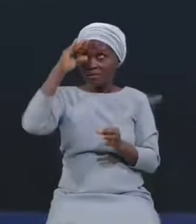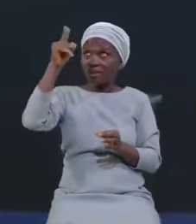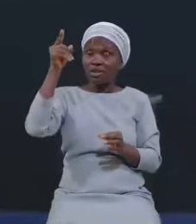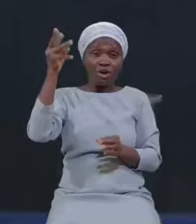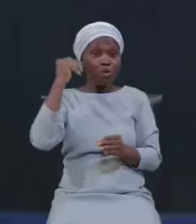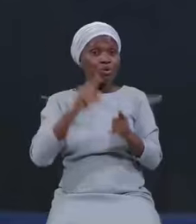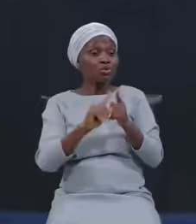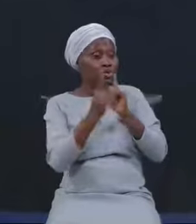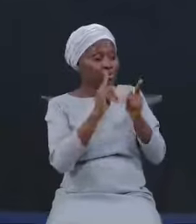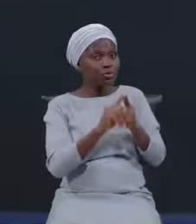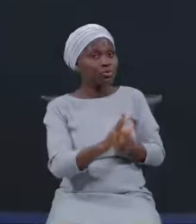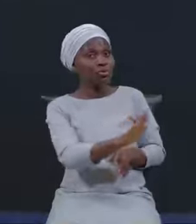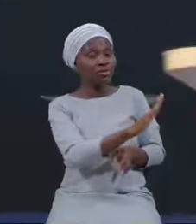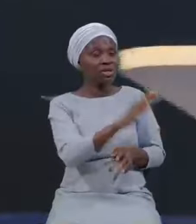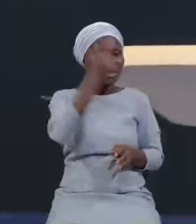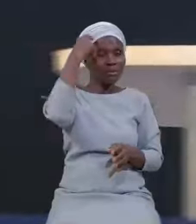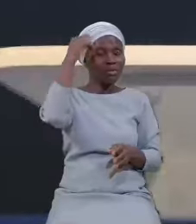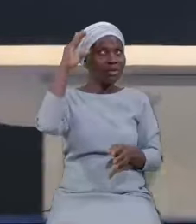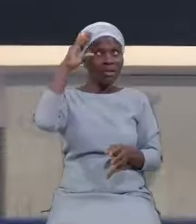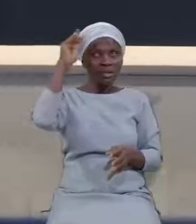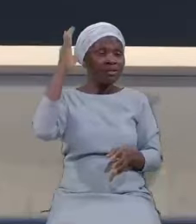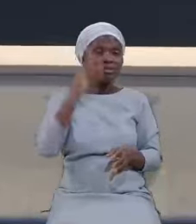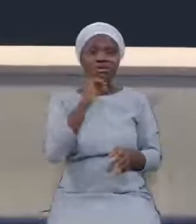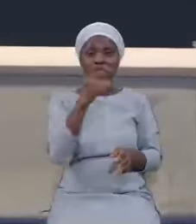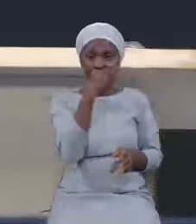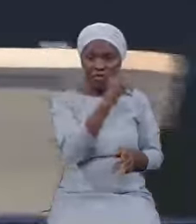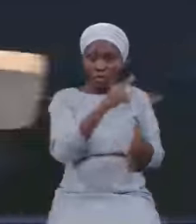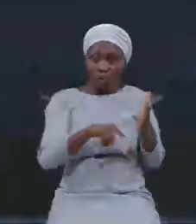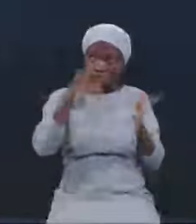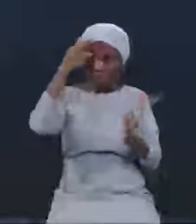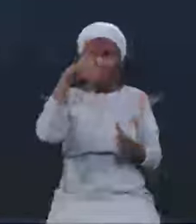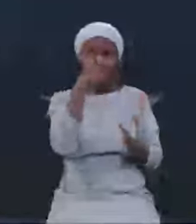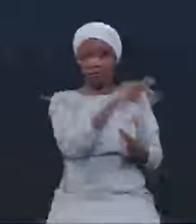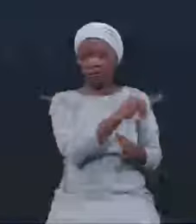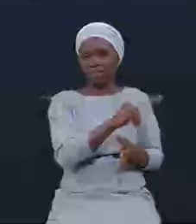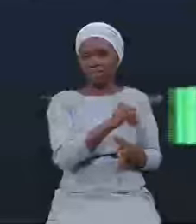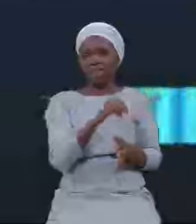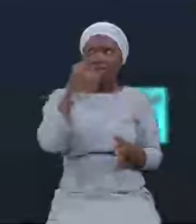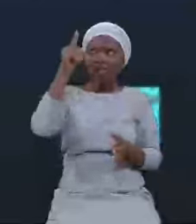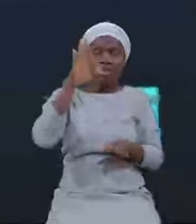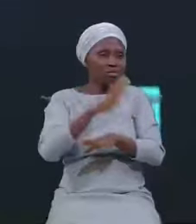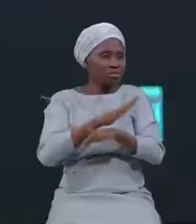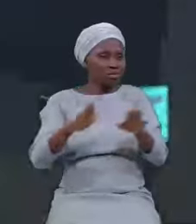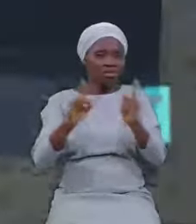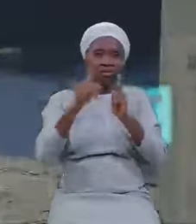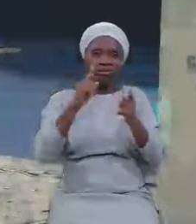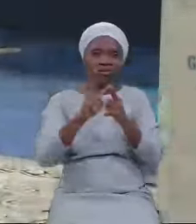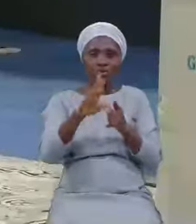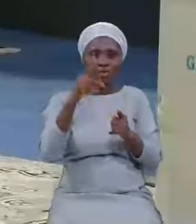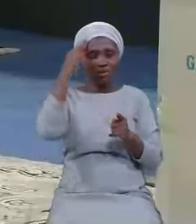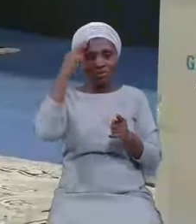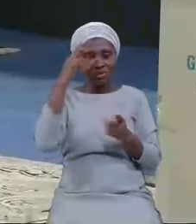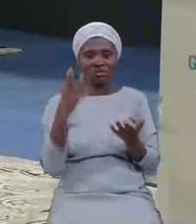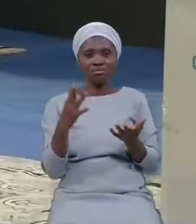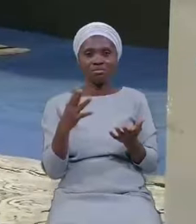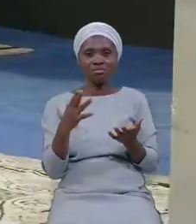leur a dit. Il ne parlera pas à ton raisonnement. Il ne parlera pas à ta logique.